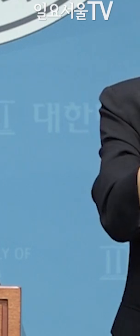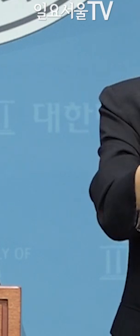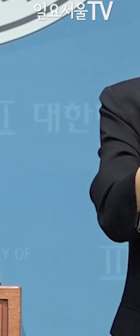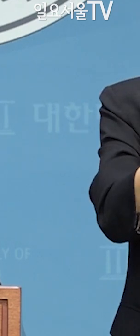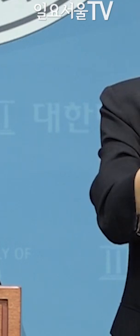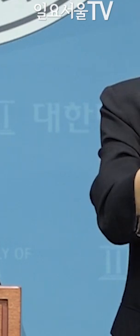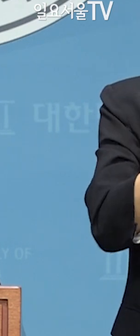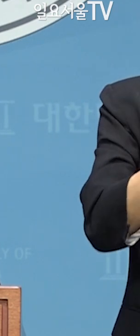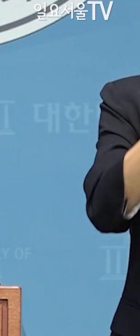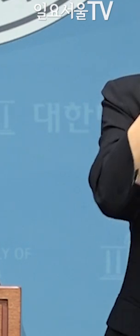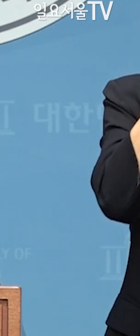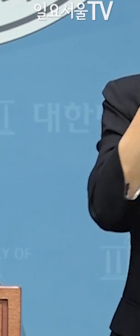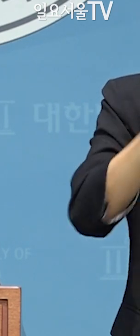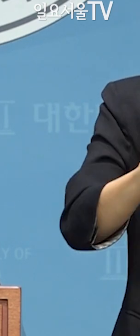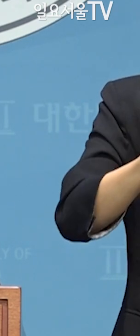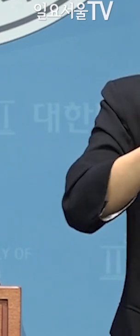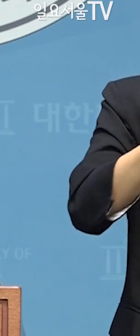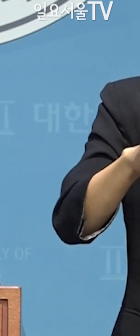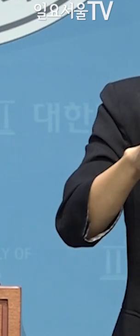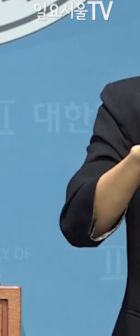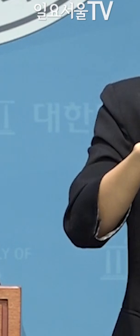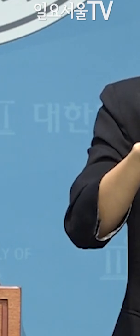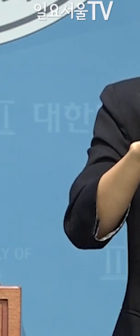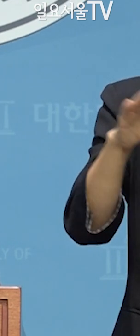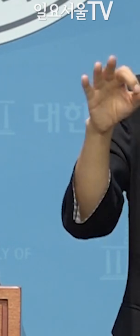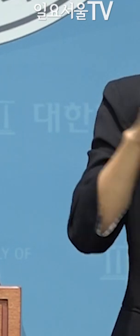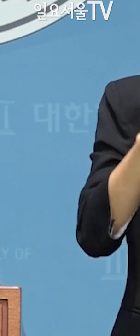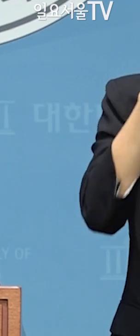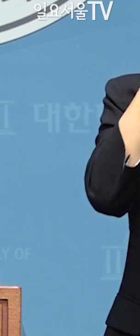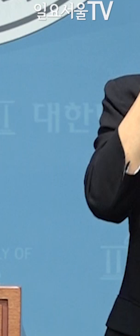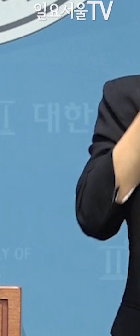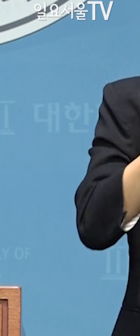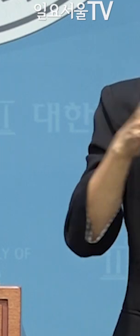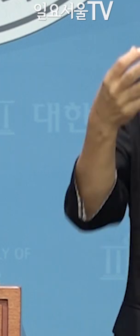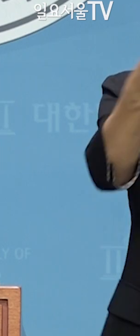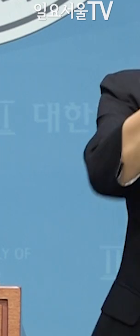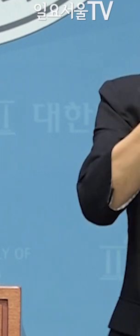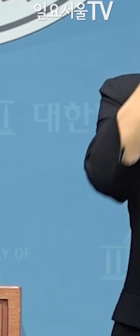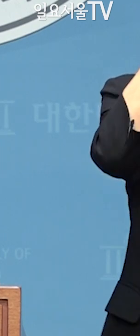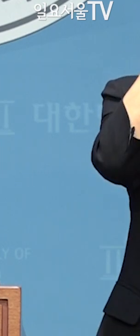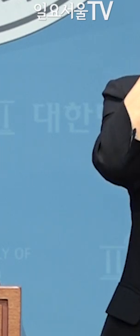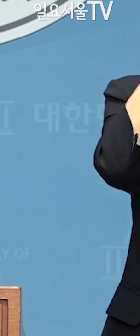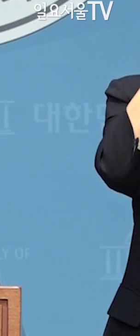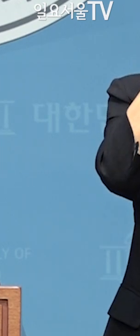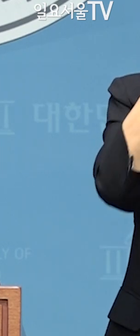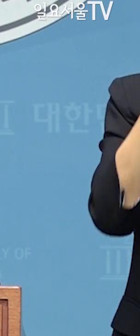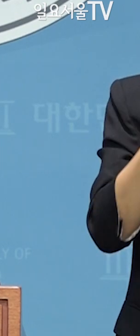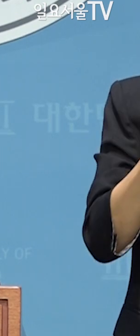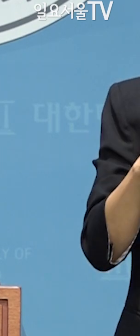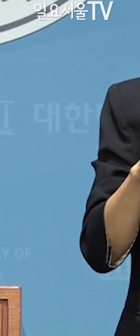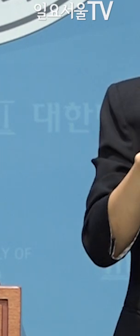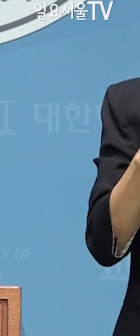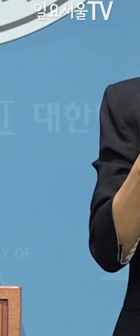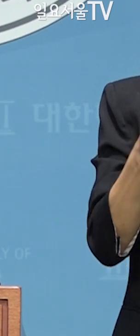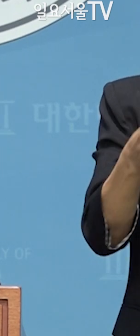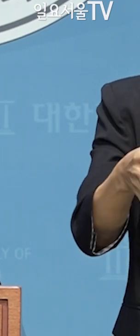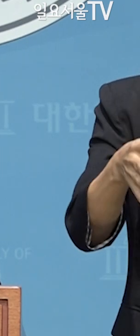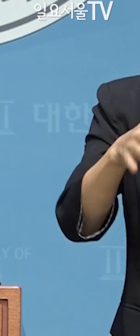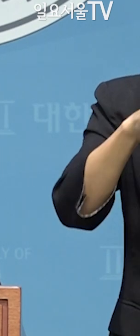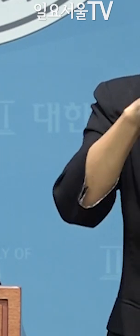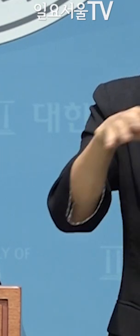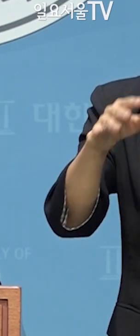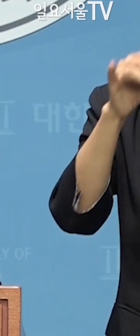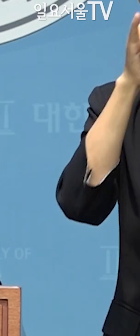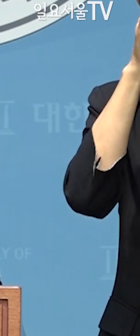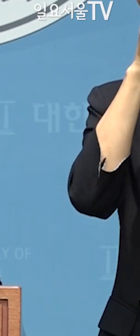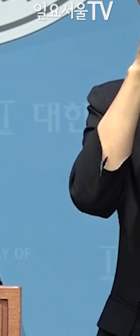받으면서도 양도세와 배당세 받는 유일한 국가입니다 여기에 추가적으로 금융투자 소득세가 시행돼